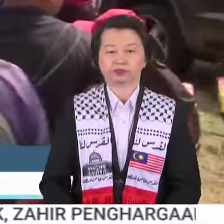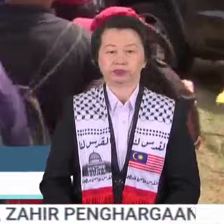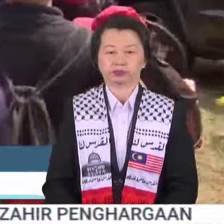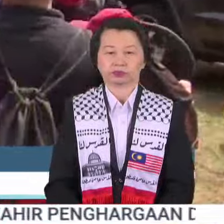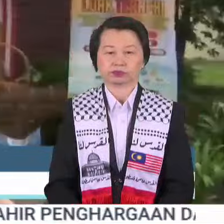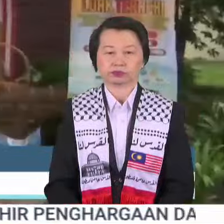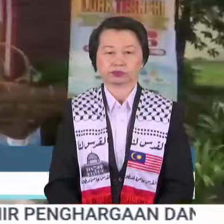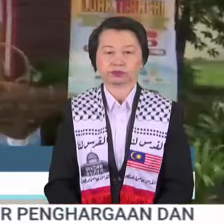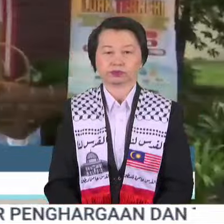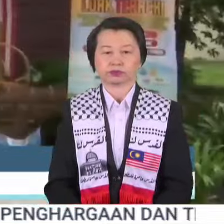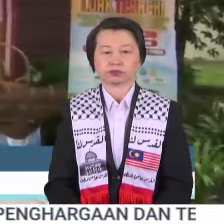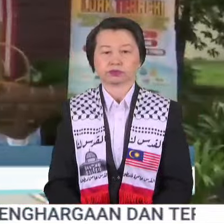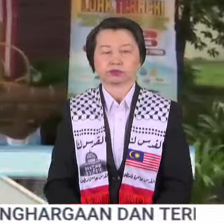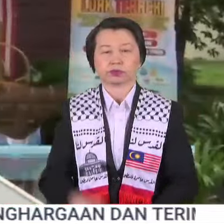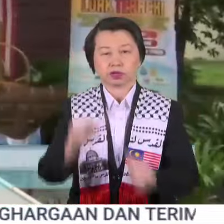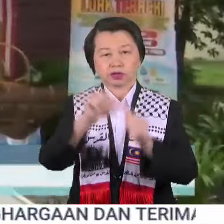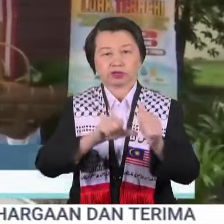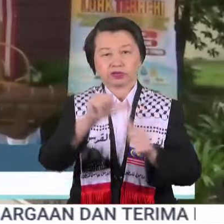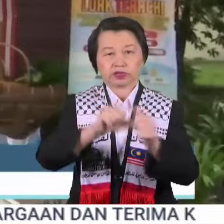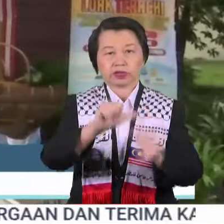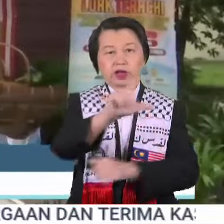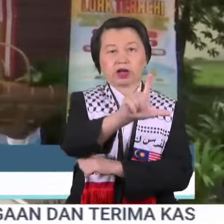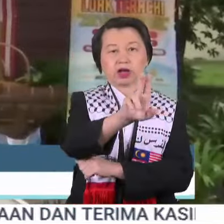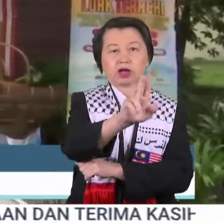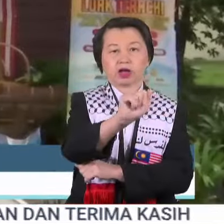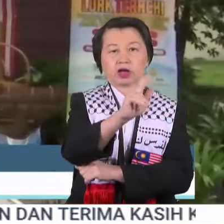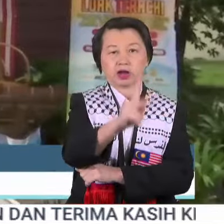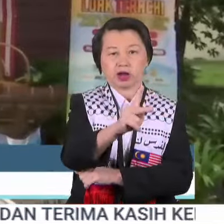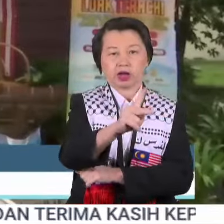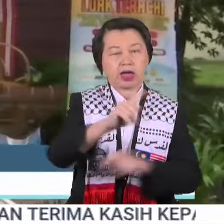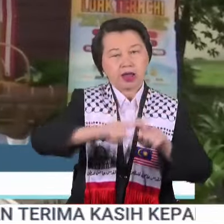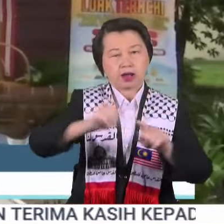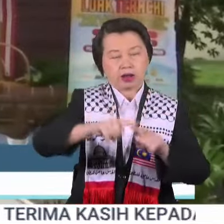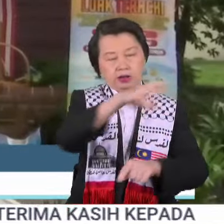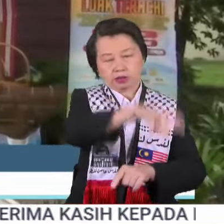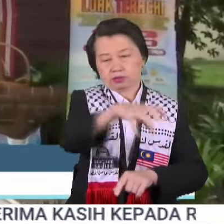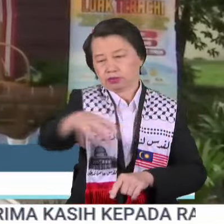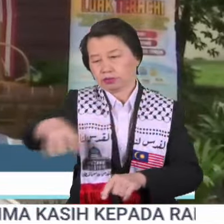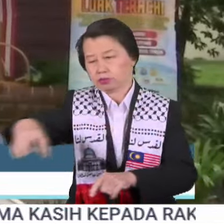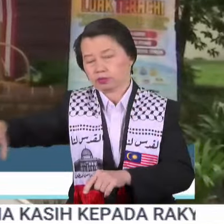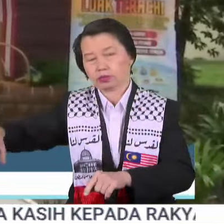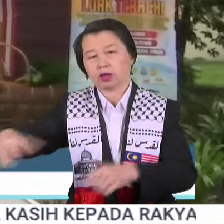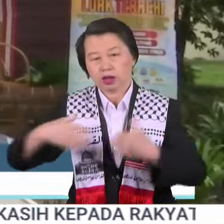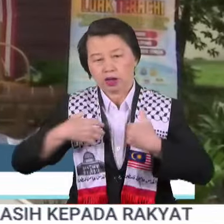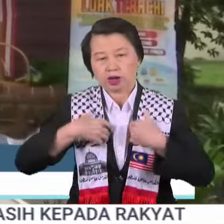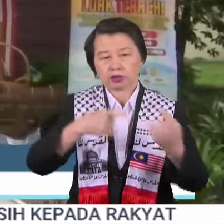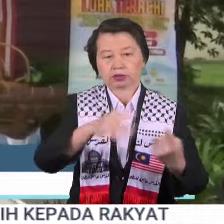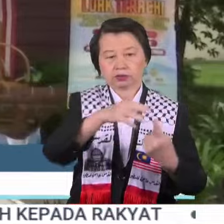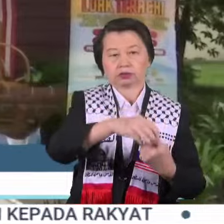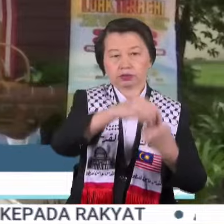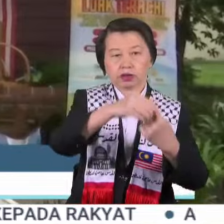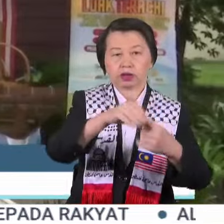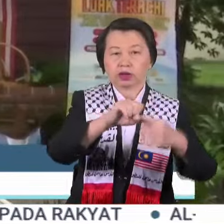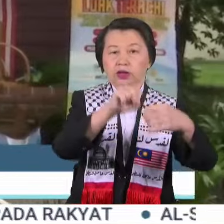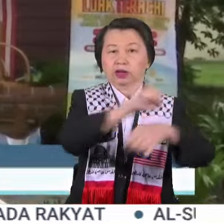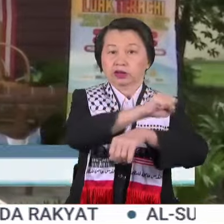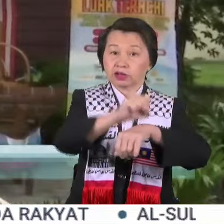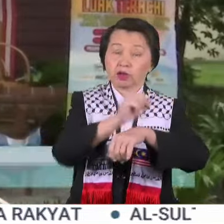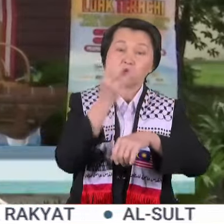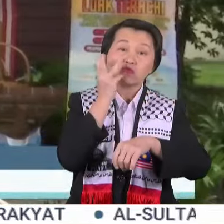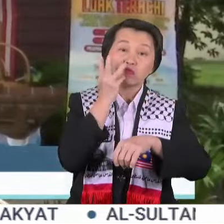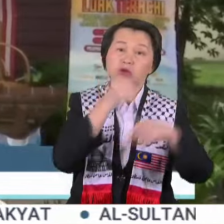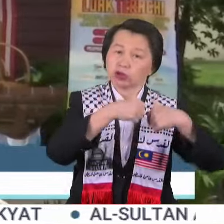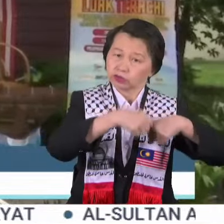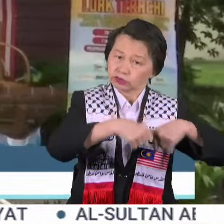teraj setiap luat ni semua istimewa pasal dia tak sama luat lain tapi kita nampak luat antar istimewanya adalah sawah padi yang masih